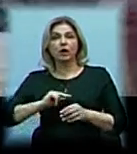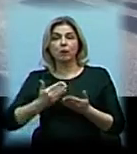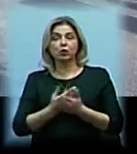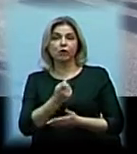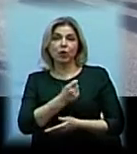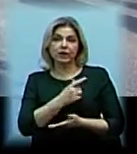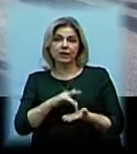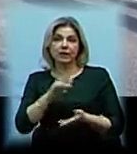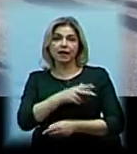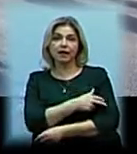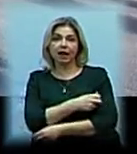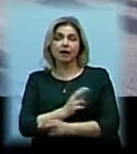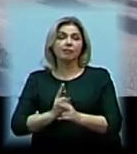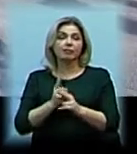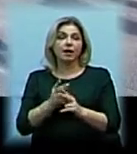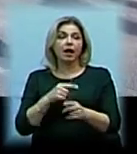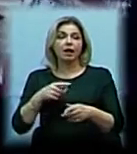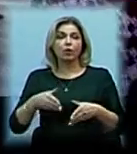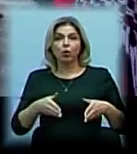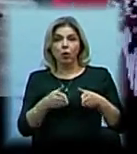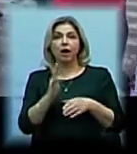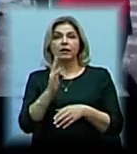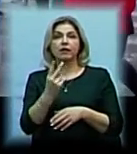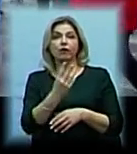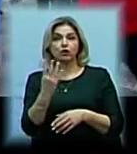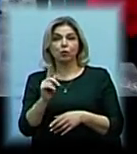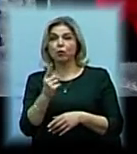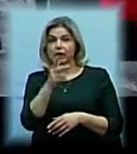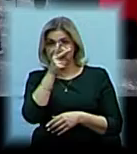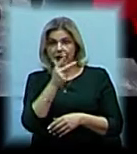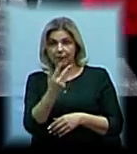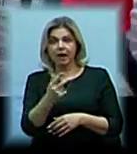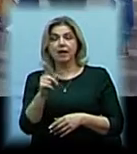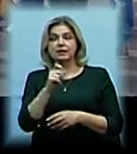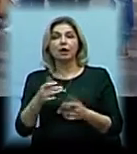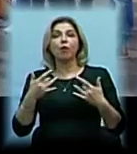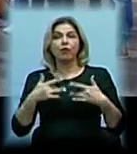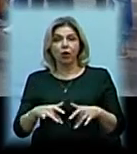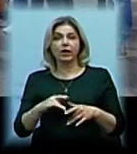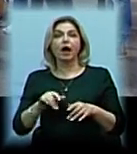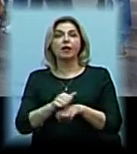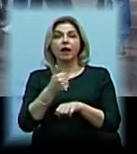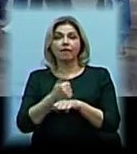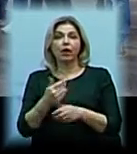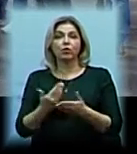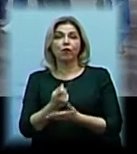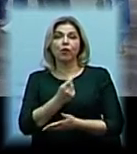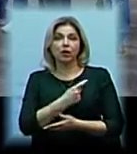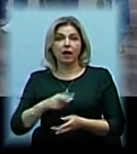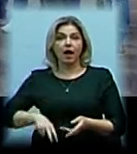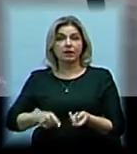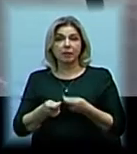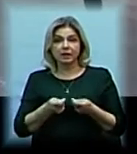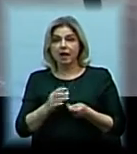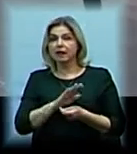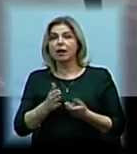Новоодеської центральної лікарні перекрили трасу Н-24 через те, що третій місяць через звільнення голови Новоодеської райдержадміністрації не отримують заробітну